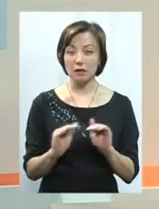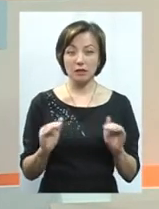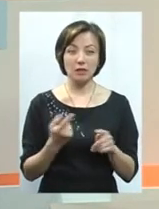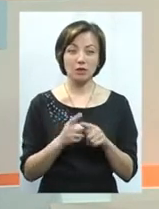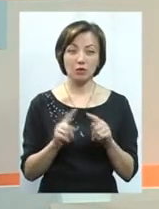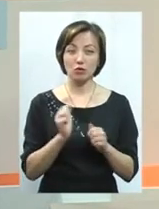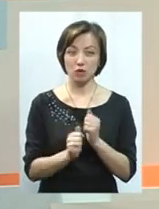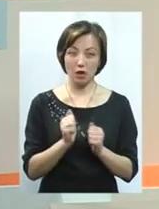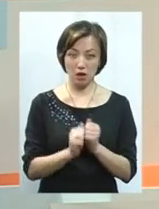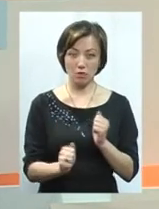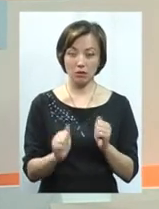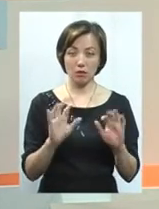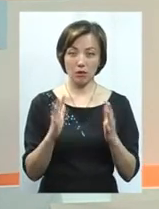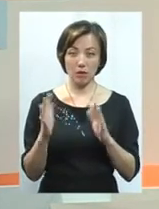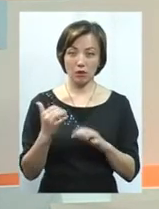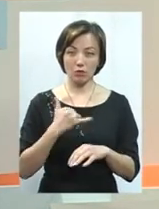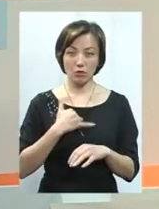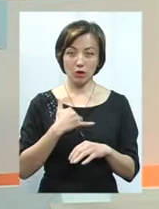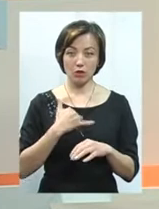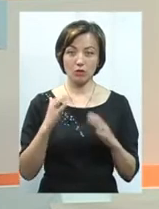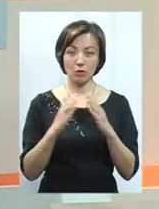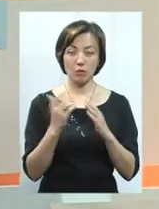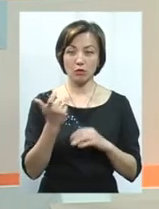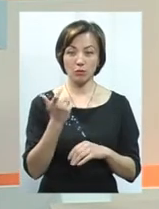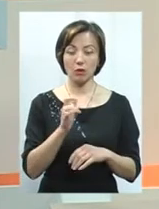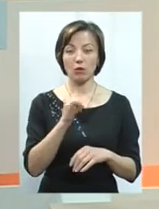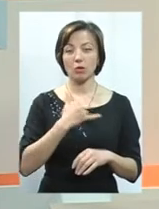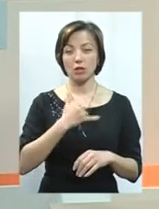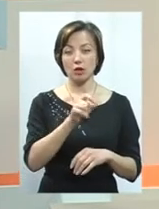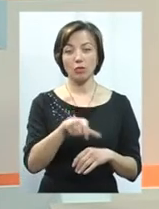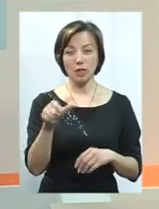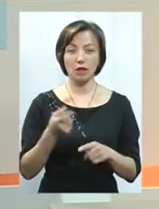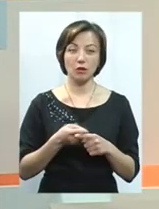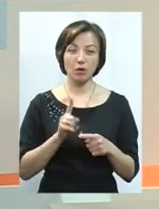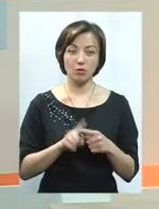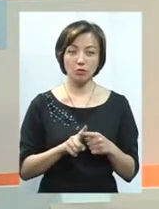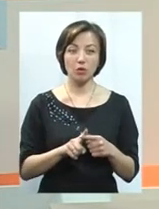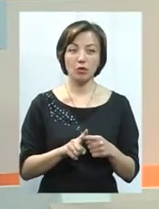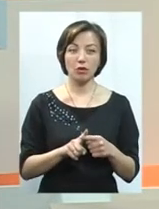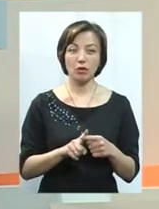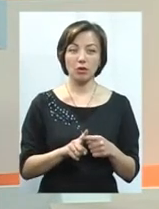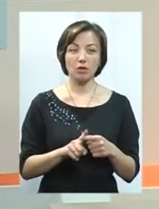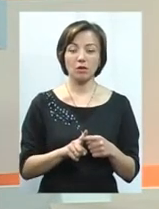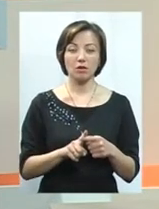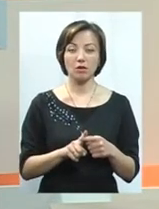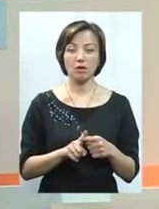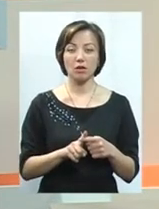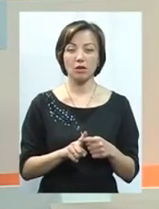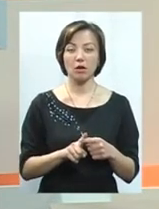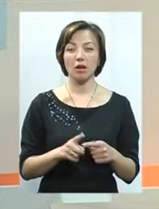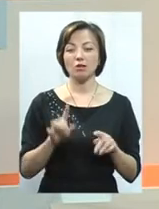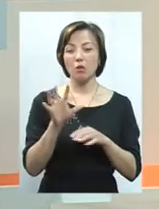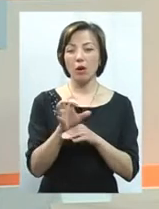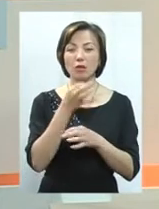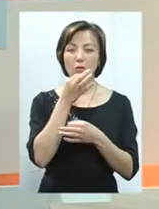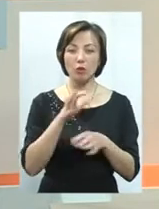це дуже часто трапляється в наших домогосподарок, в наших людей, тому до вибору тварини не лише собачки, а